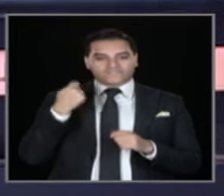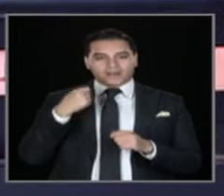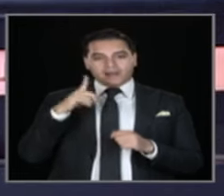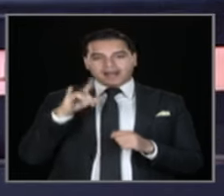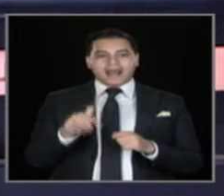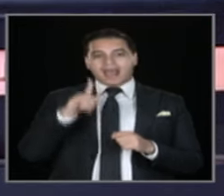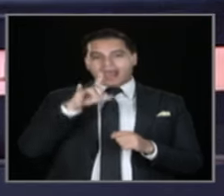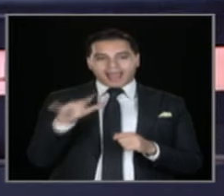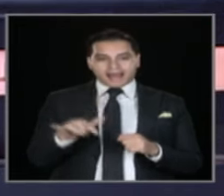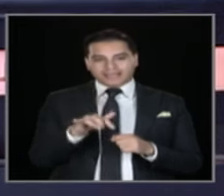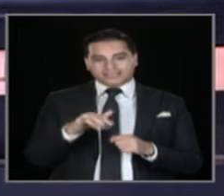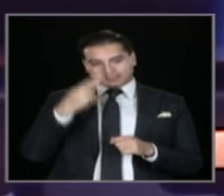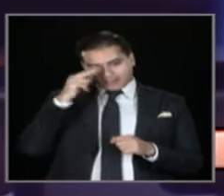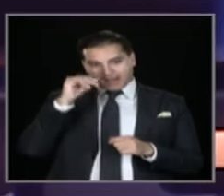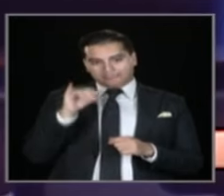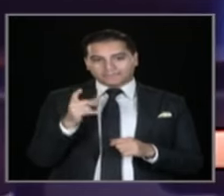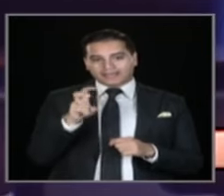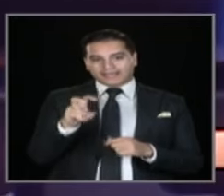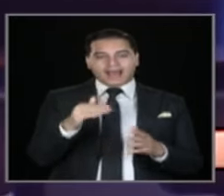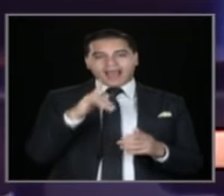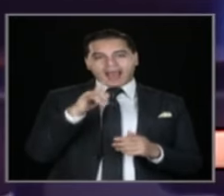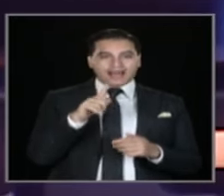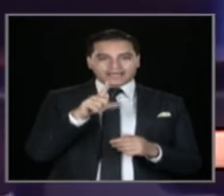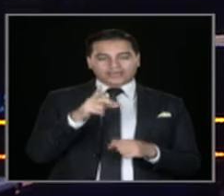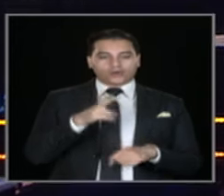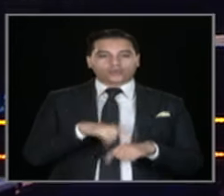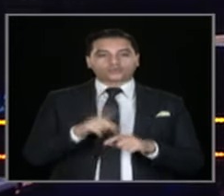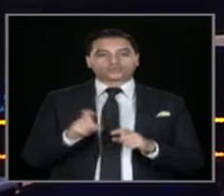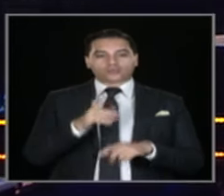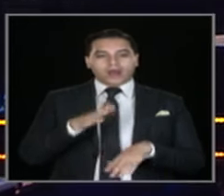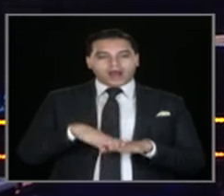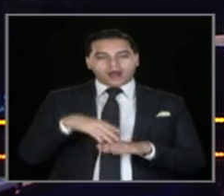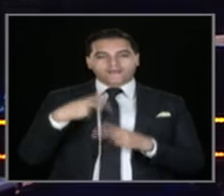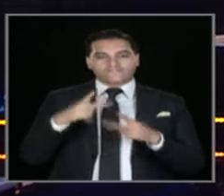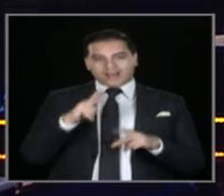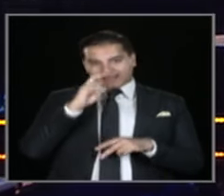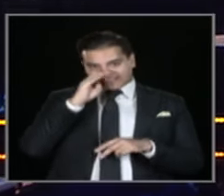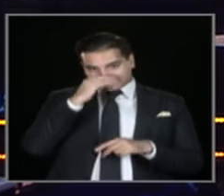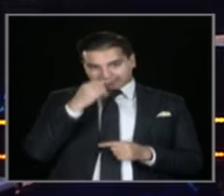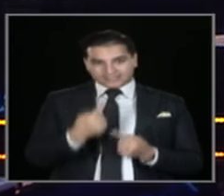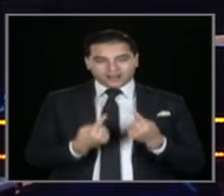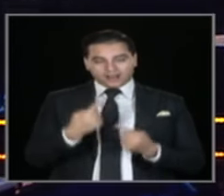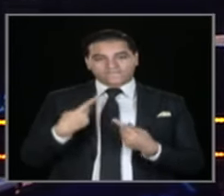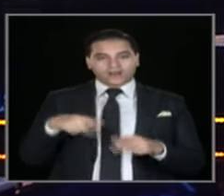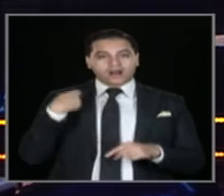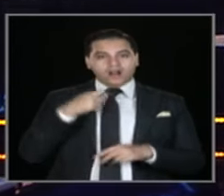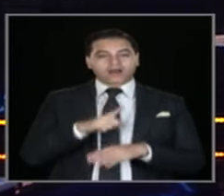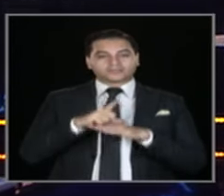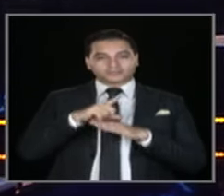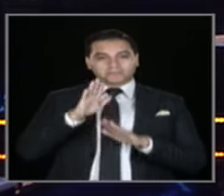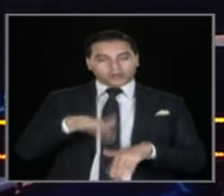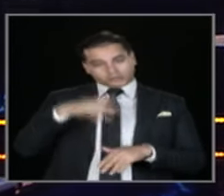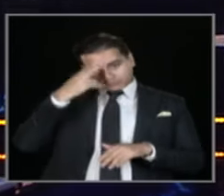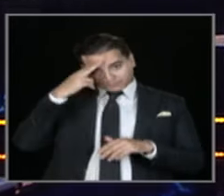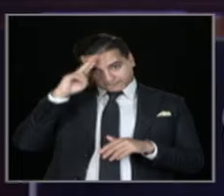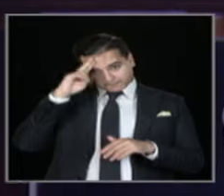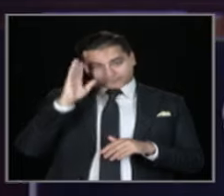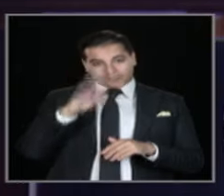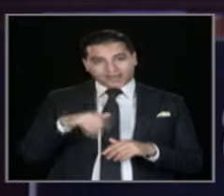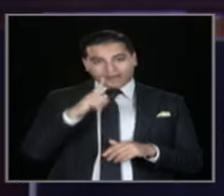أمينة خليل. وسؤال، في عهد أي حاكم تم افتتاح حديقة الحيوان سنة